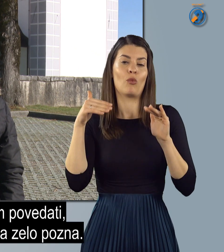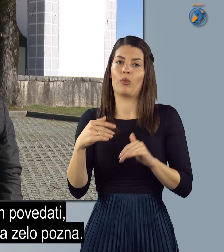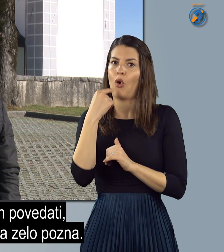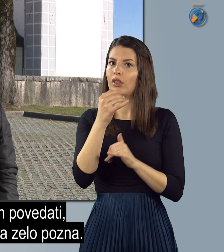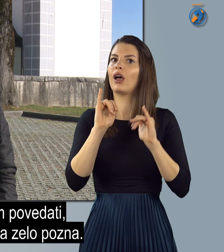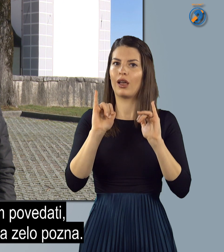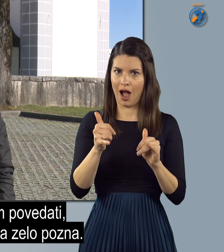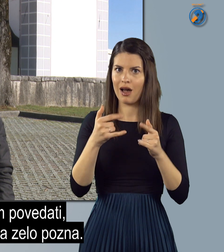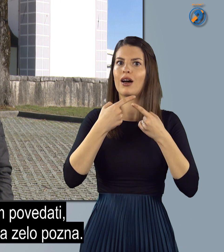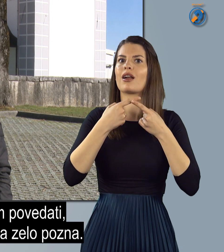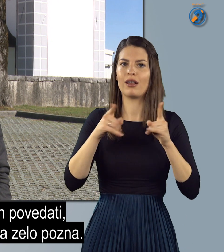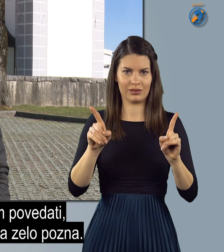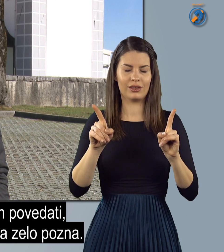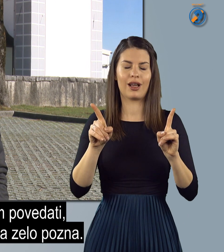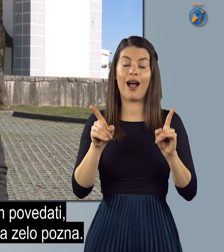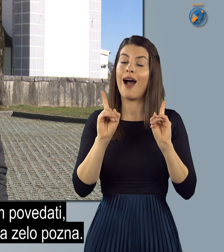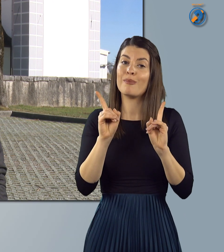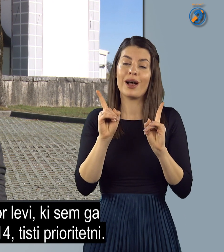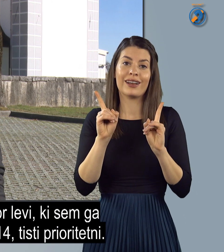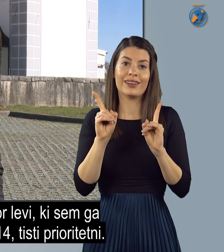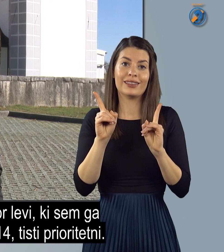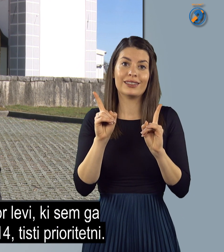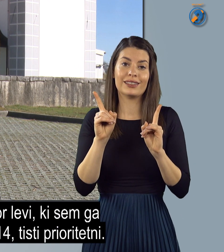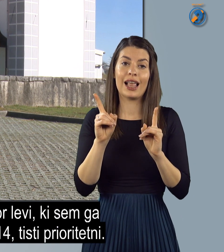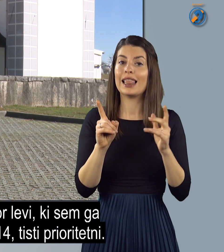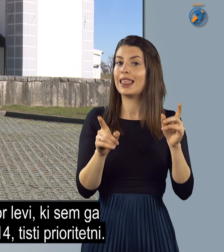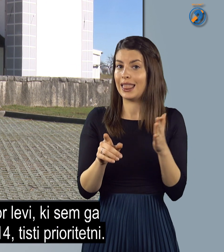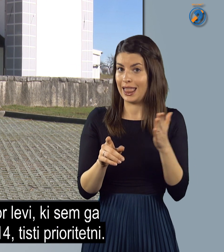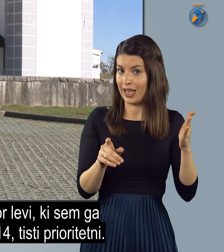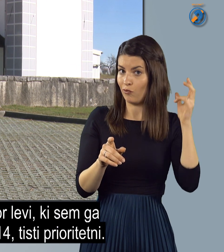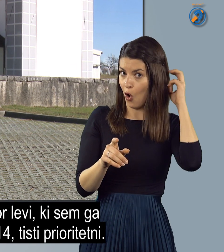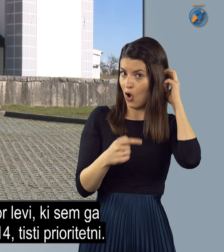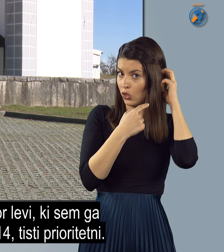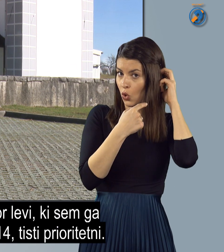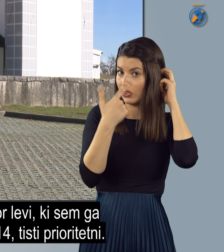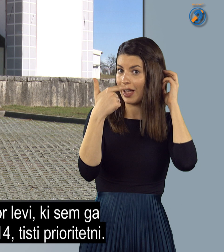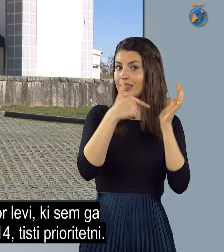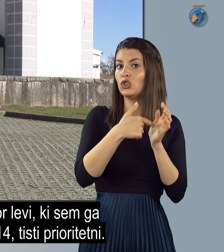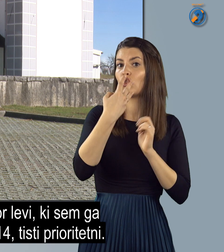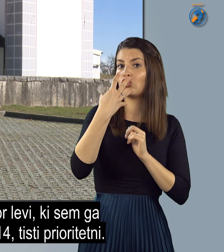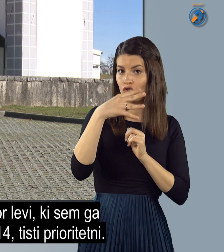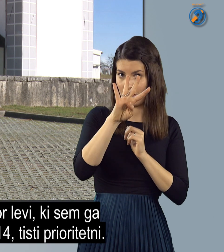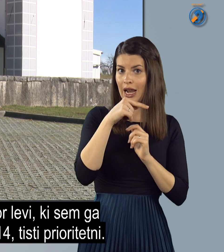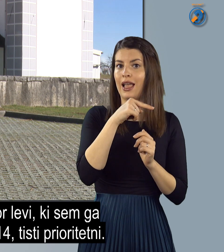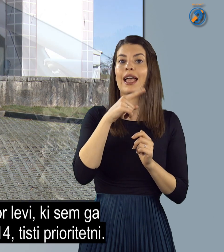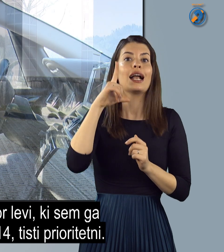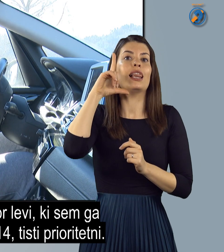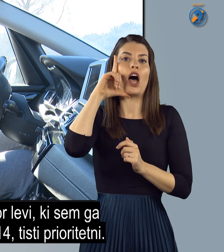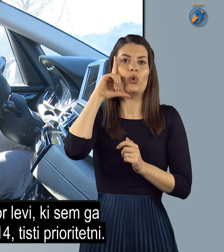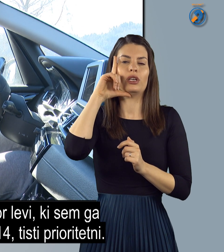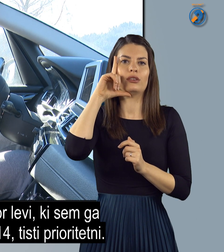moram reči, da ja, razlika se pozna. Je pa vsekakor levi, ki sem ga prejela leta 2014,